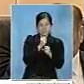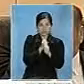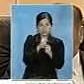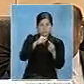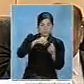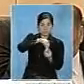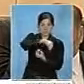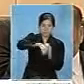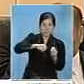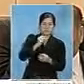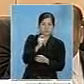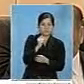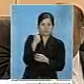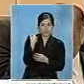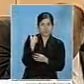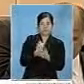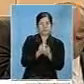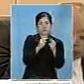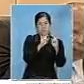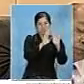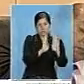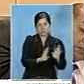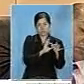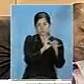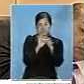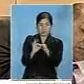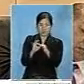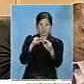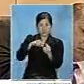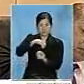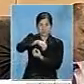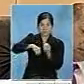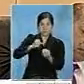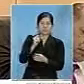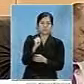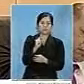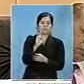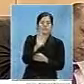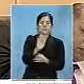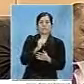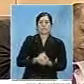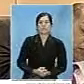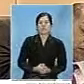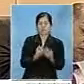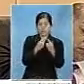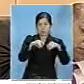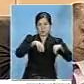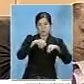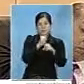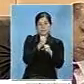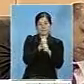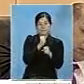าภาคจริงครับต้องมีการสอดคล้องกันกับเรื่องของเศรษฐกิจในระดับจุลภาคแต่การดำเนินการในส่วนต่าง